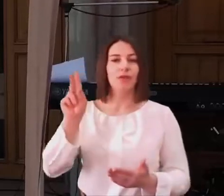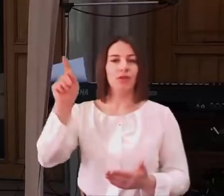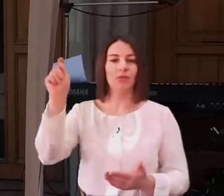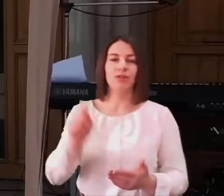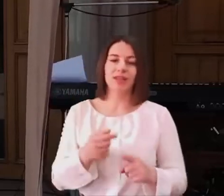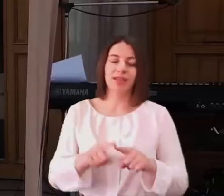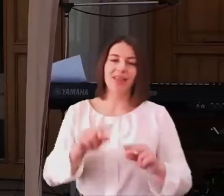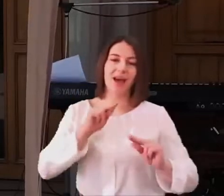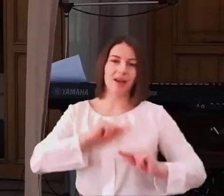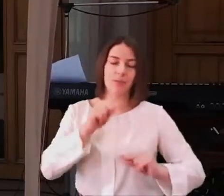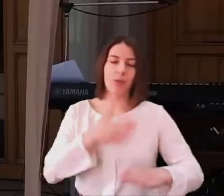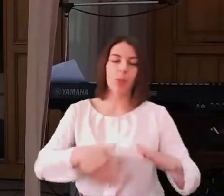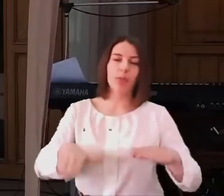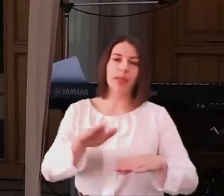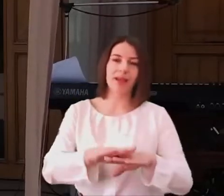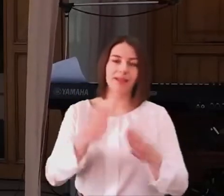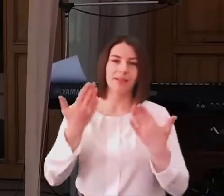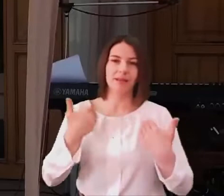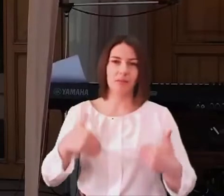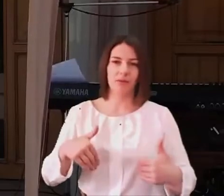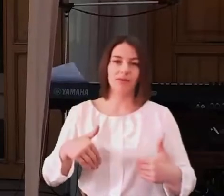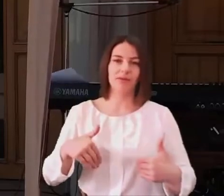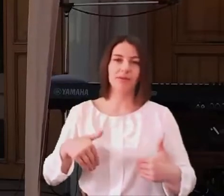собой. Жить нужно потому,